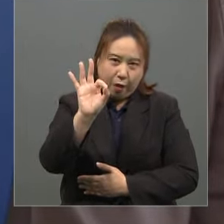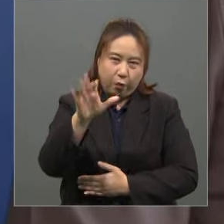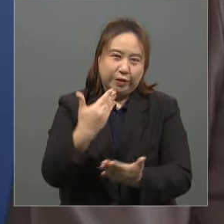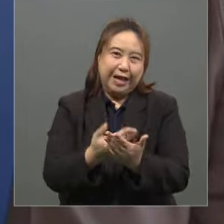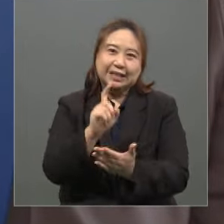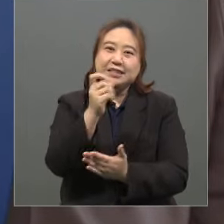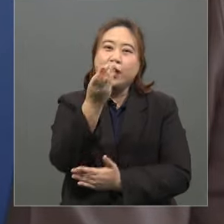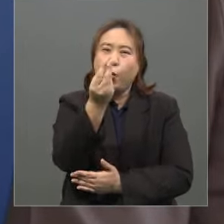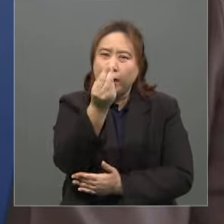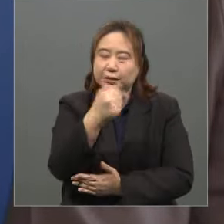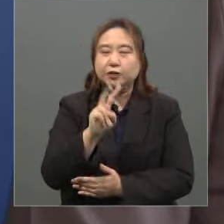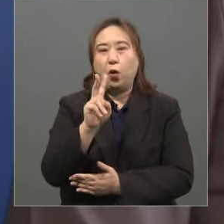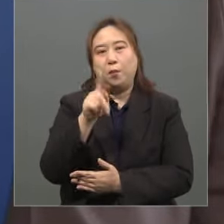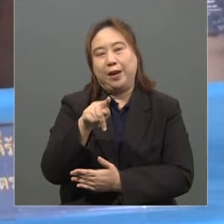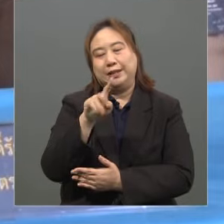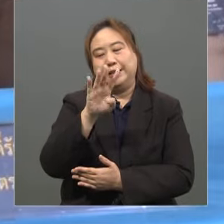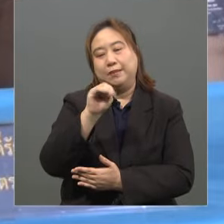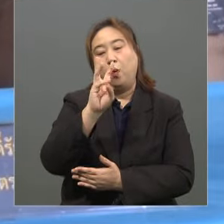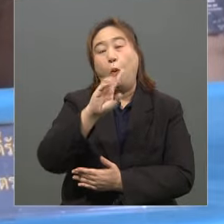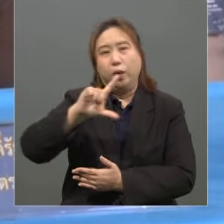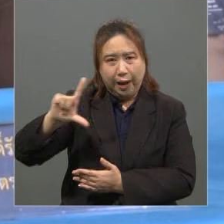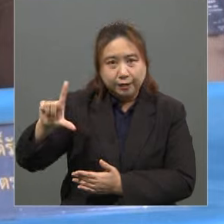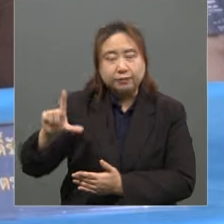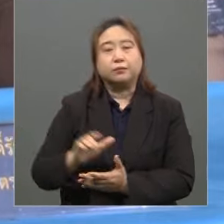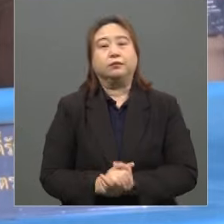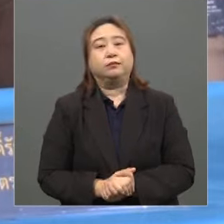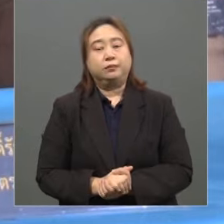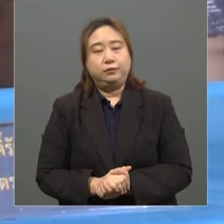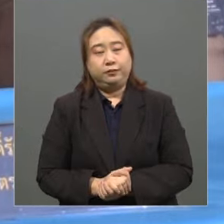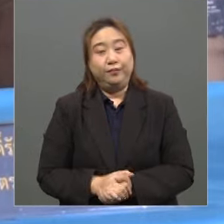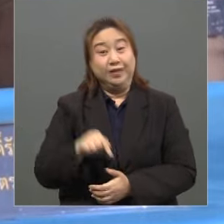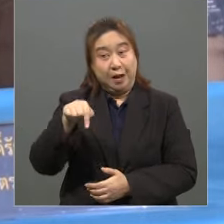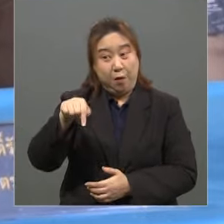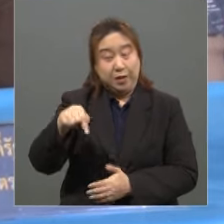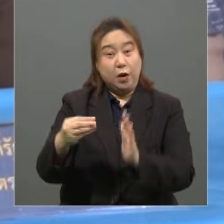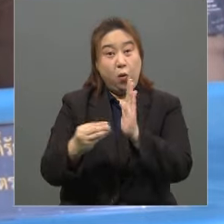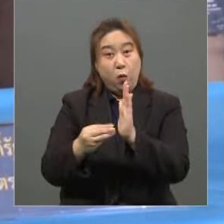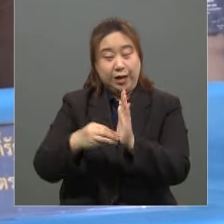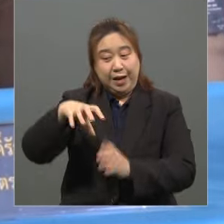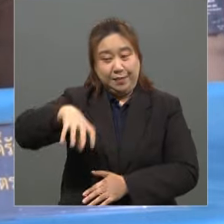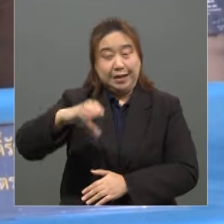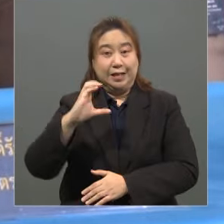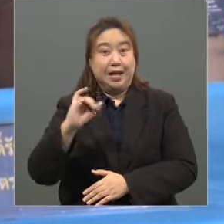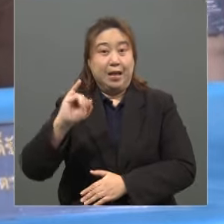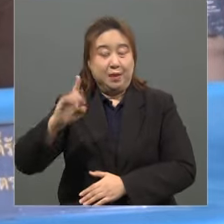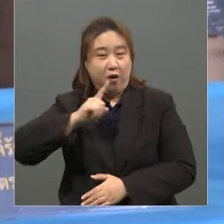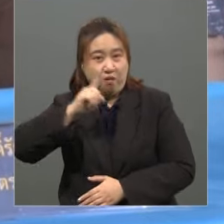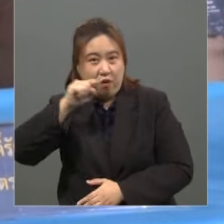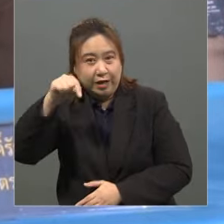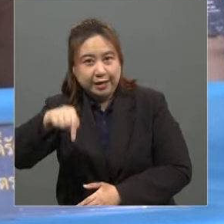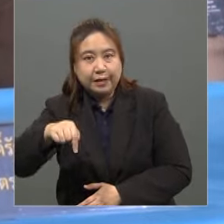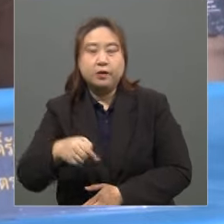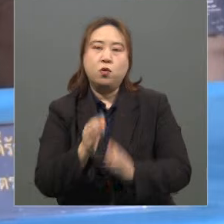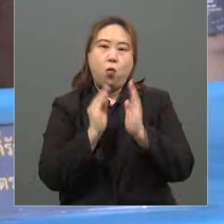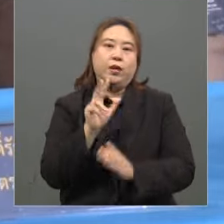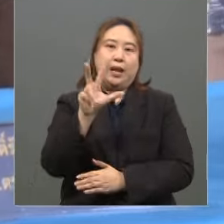ายกว่า 2,046 ล้านบาทค่ะเฉพาะที่แจ้งความที่ส่วนกลางนะแค่ที่ส่วนกลางเท่านั้นเนี่ยมีกว่า